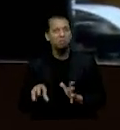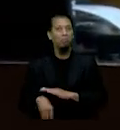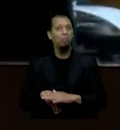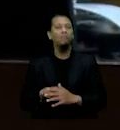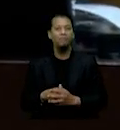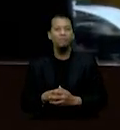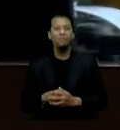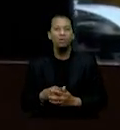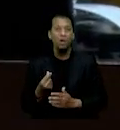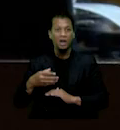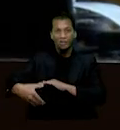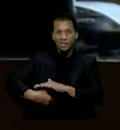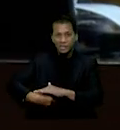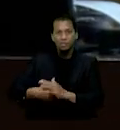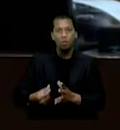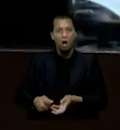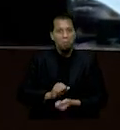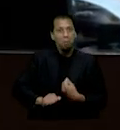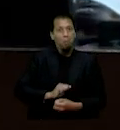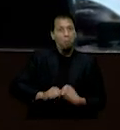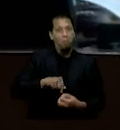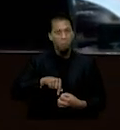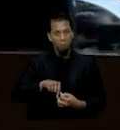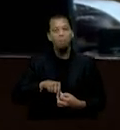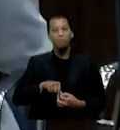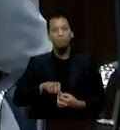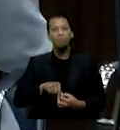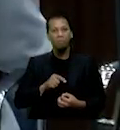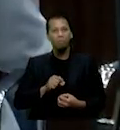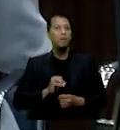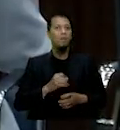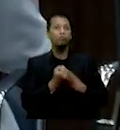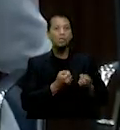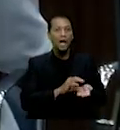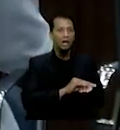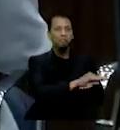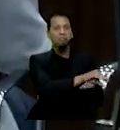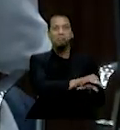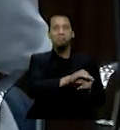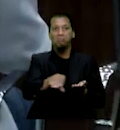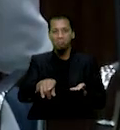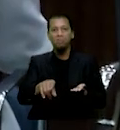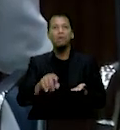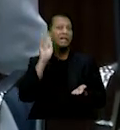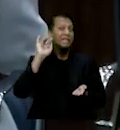mili gratifikas dan pencucian uang diduga diterima lewat berbagai perusahaan melibatkan